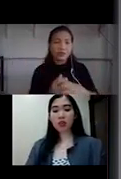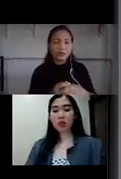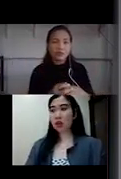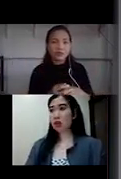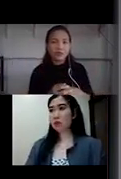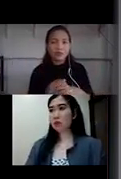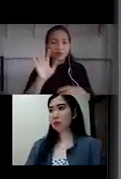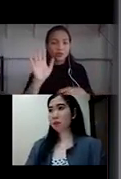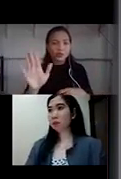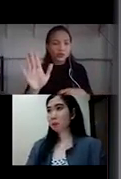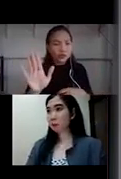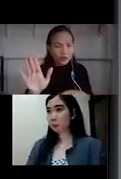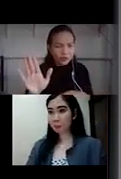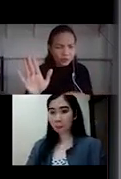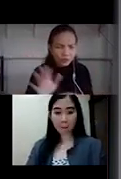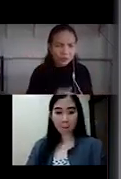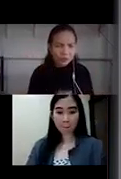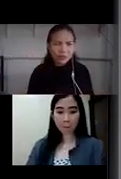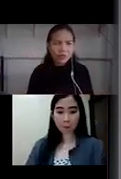your